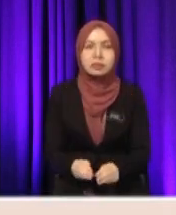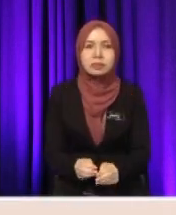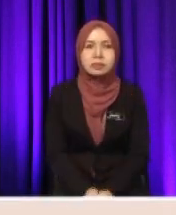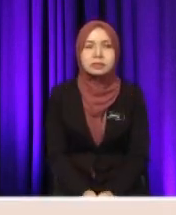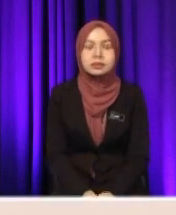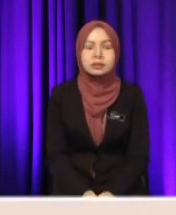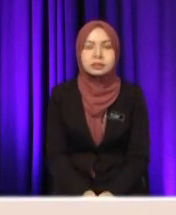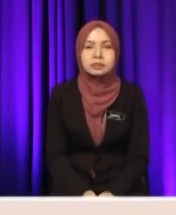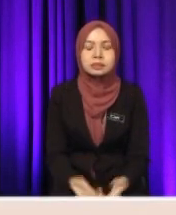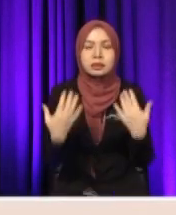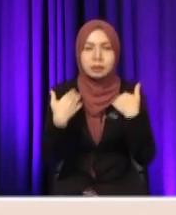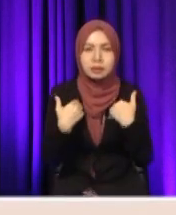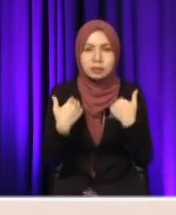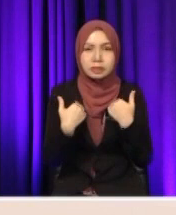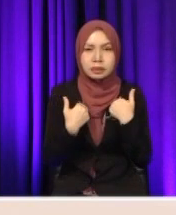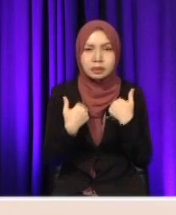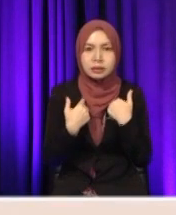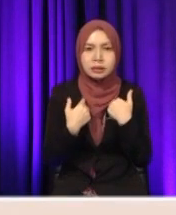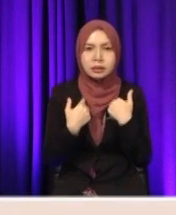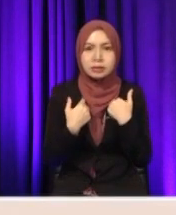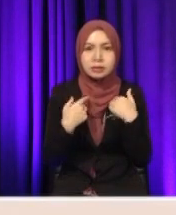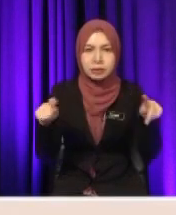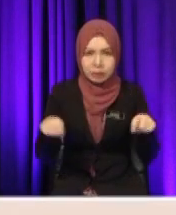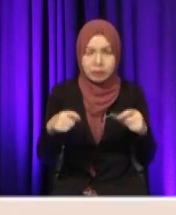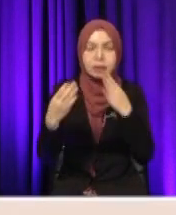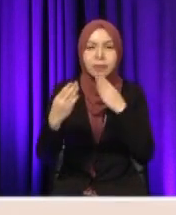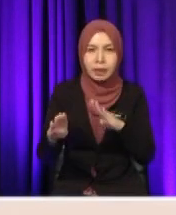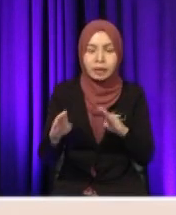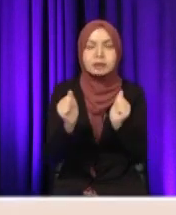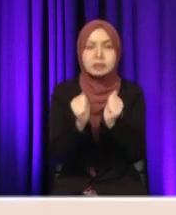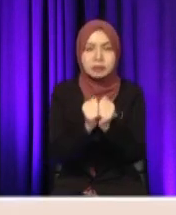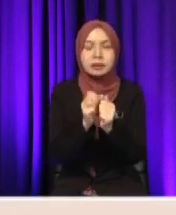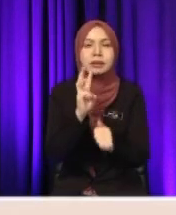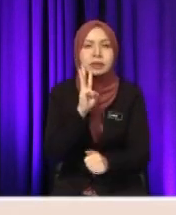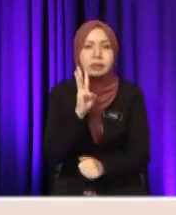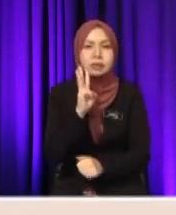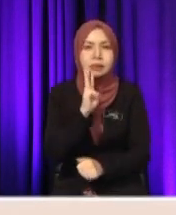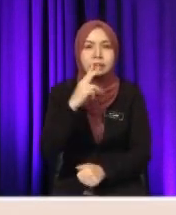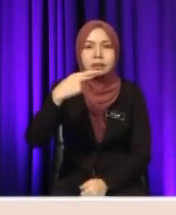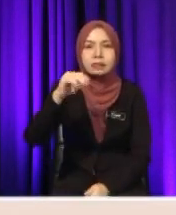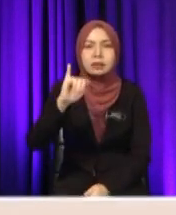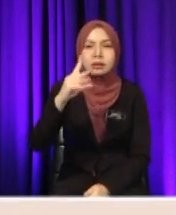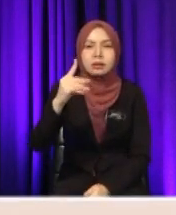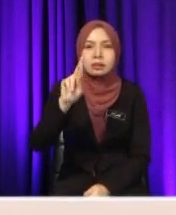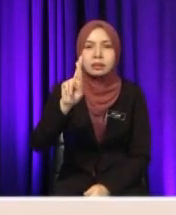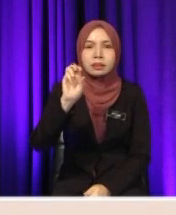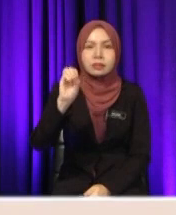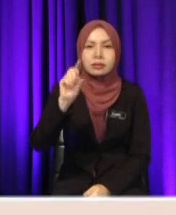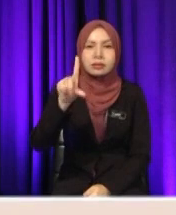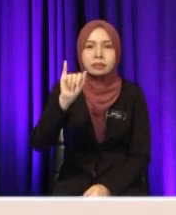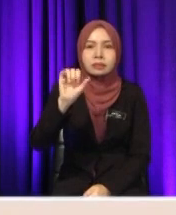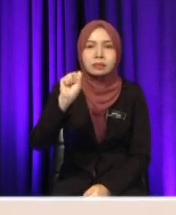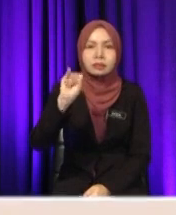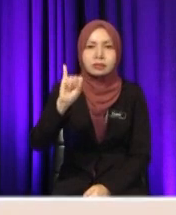air. Okey, dalam proses hidrolisis, tindak balas antara minyak sawit dengan air menghasilkan